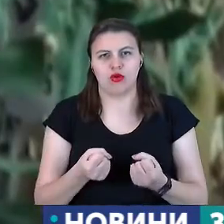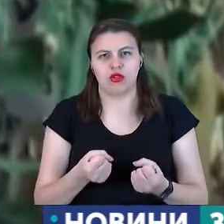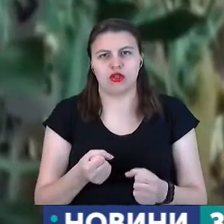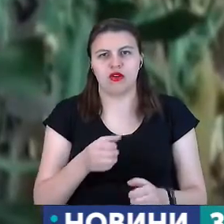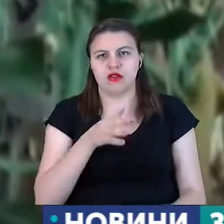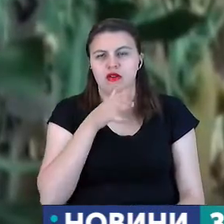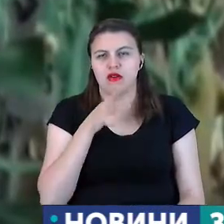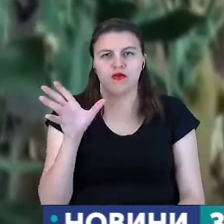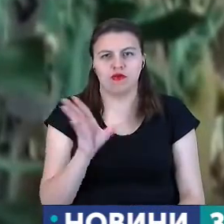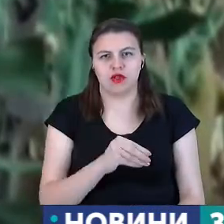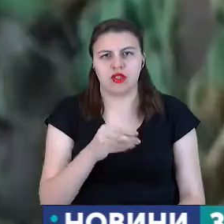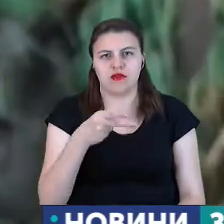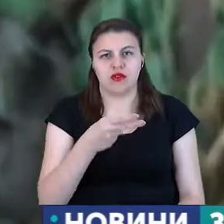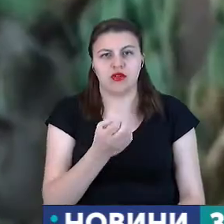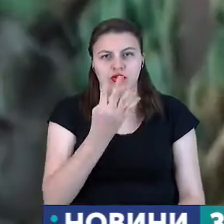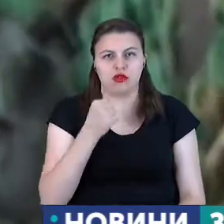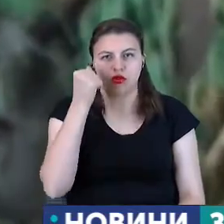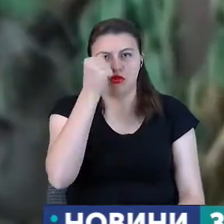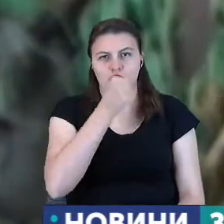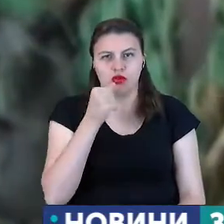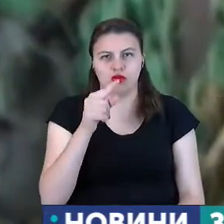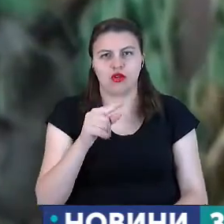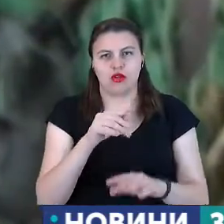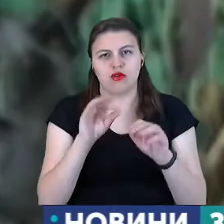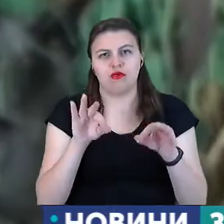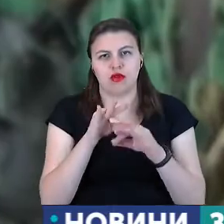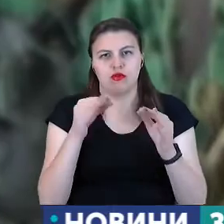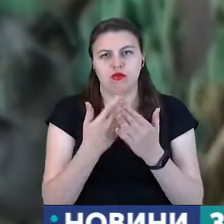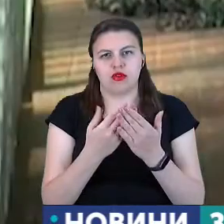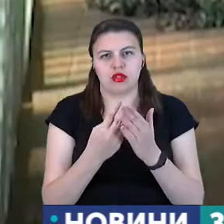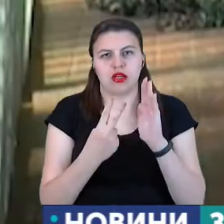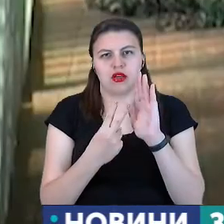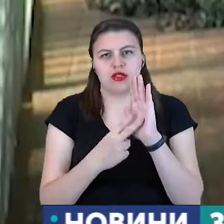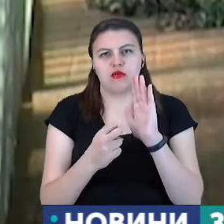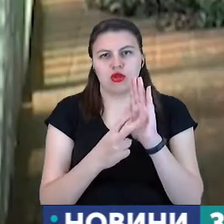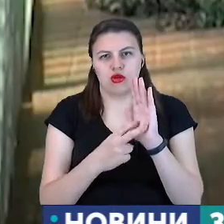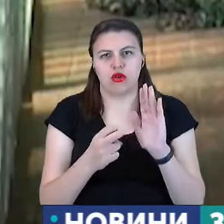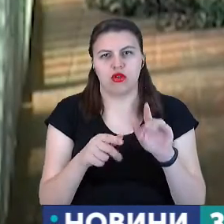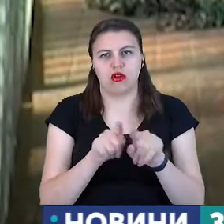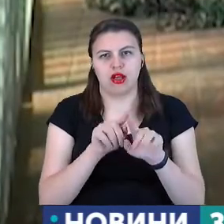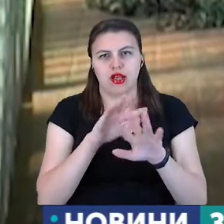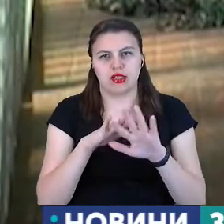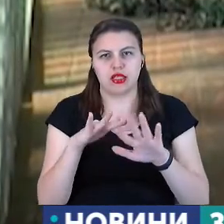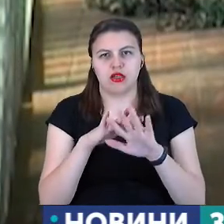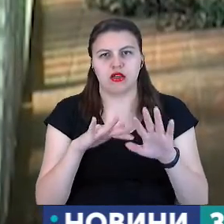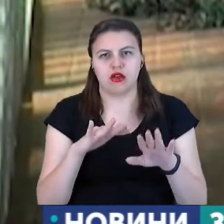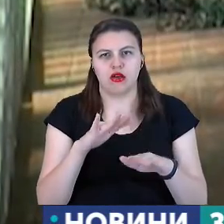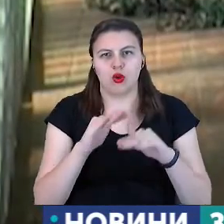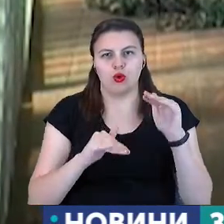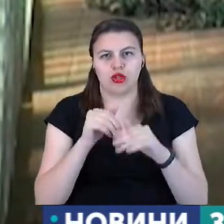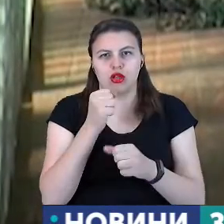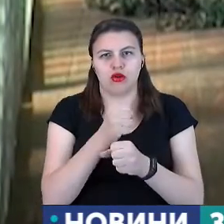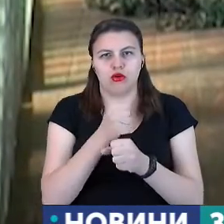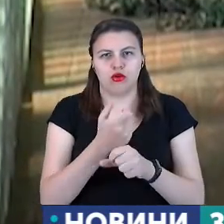із 2014-го, вони сплели близько 700 таких виробів. Сітки, що ручна робота, дуже потрібні,